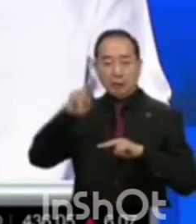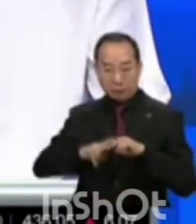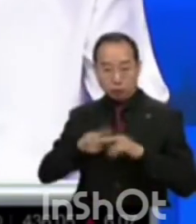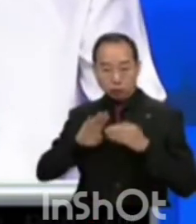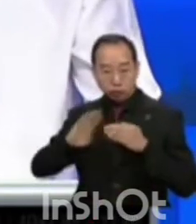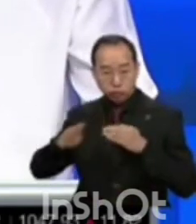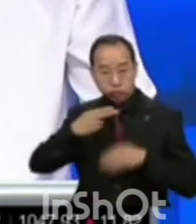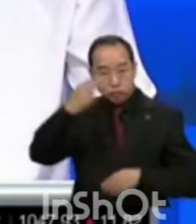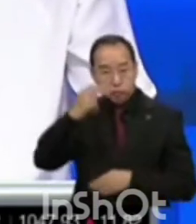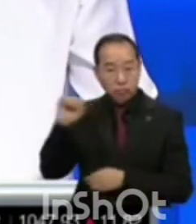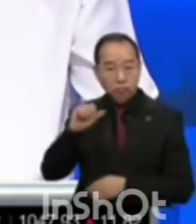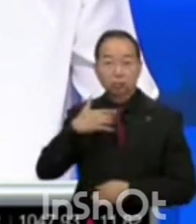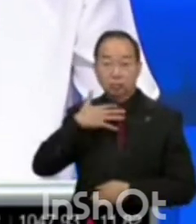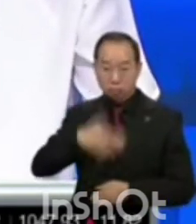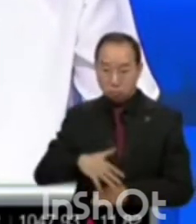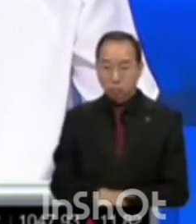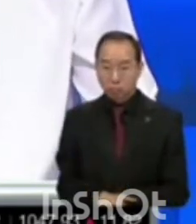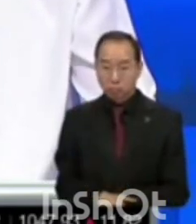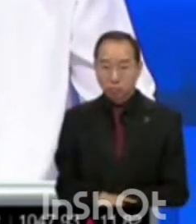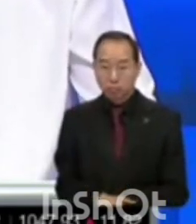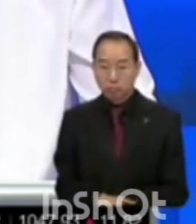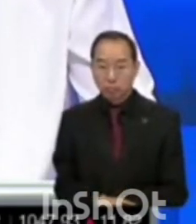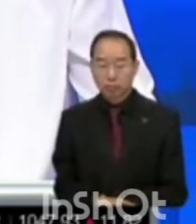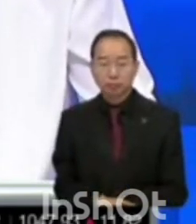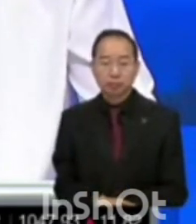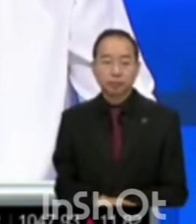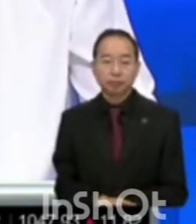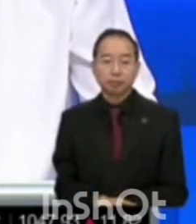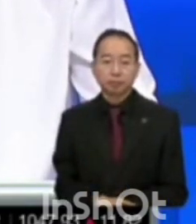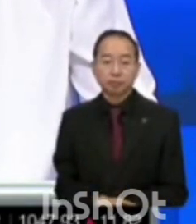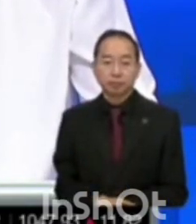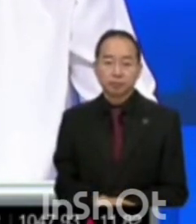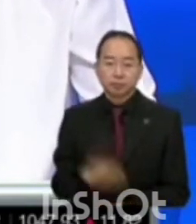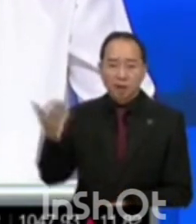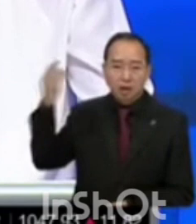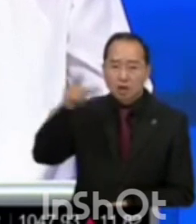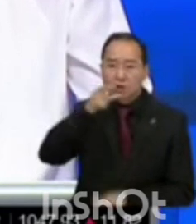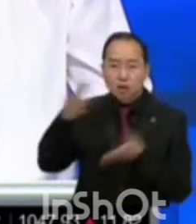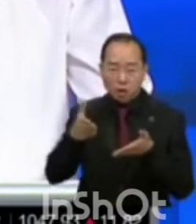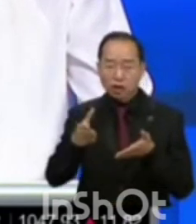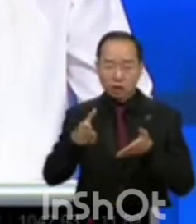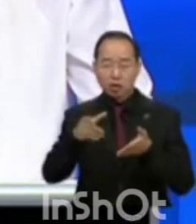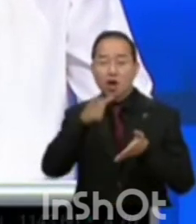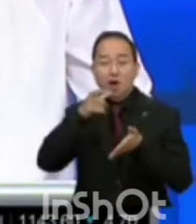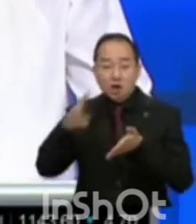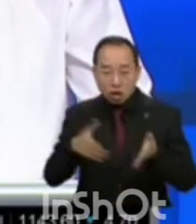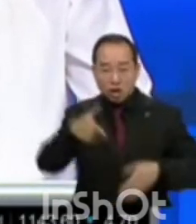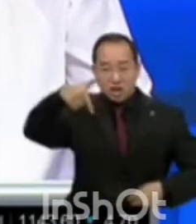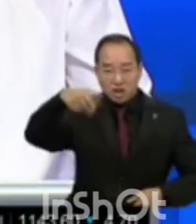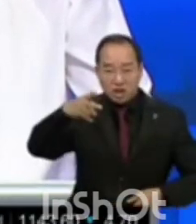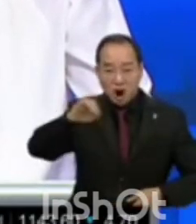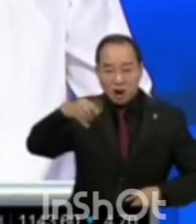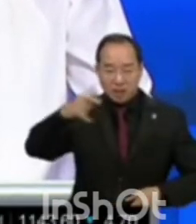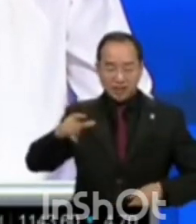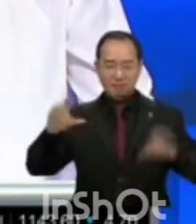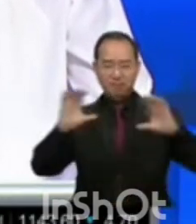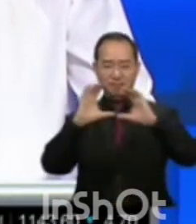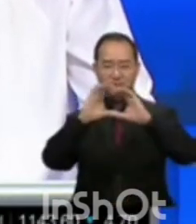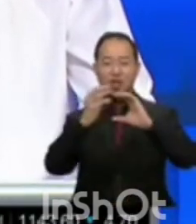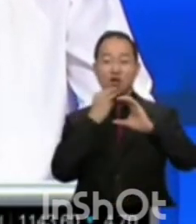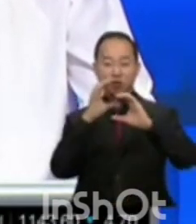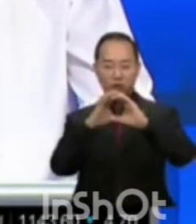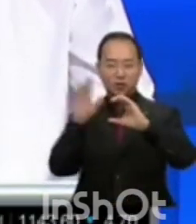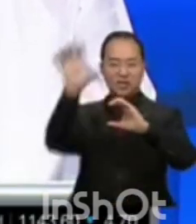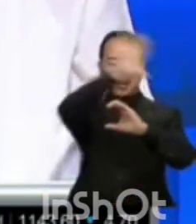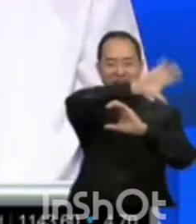적용이 없겠죠. 네. 예, 그 경기도 북부지방만 떼놓고 보면